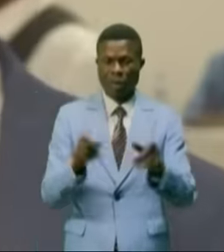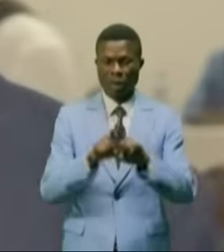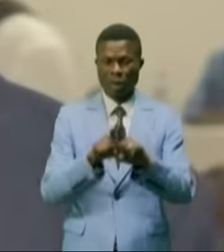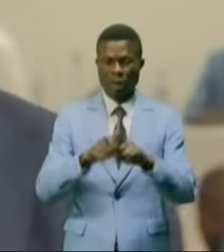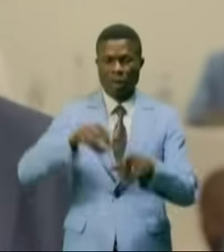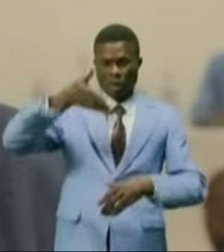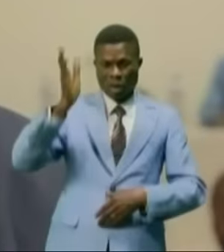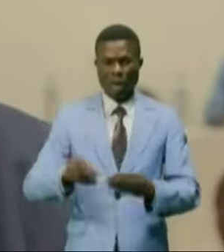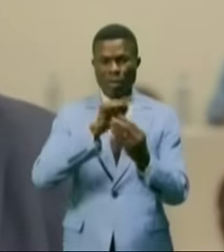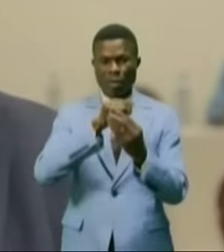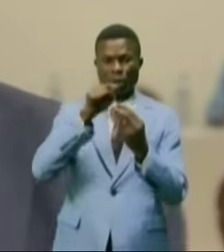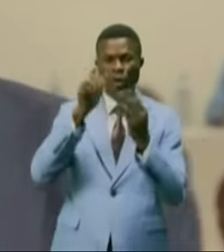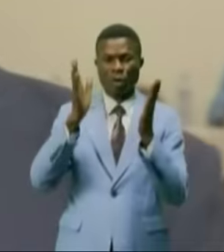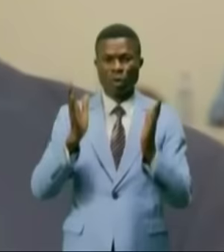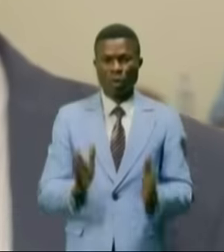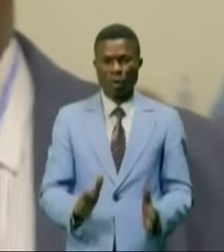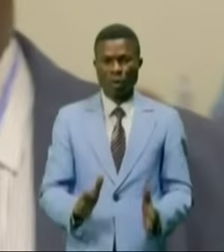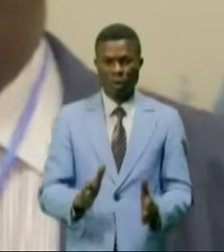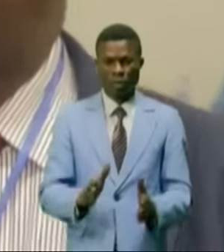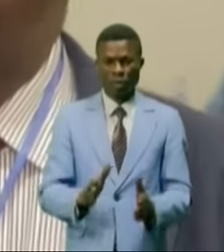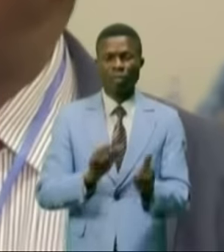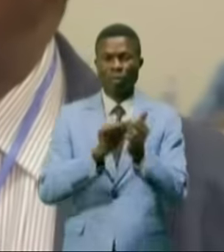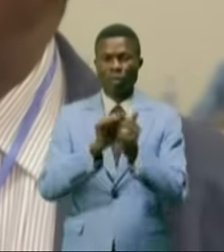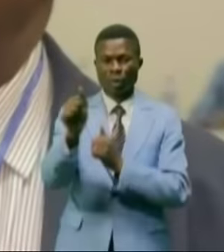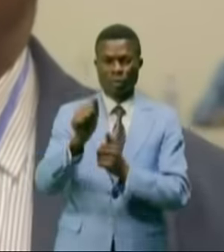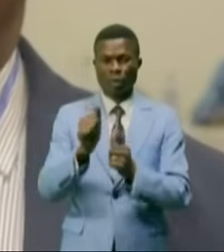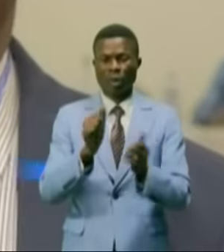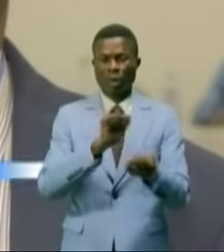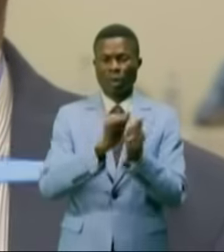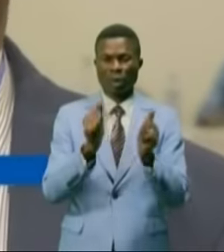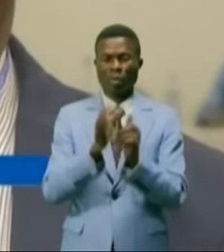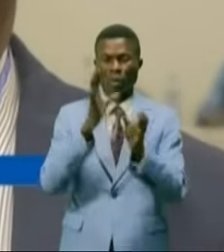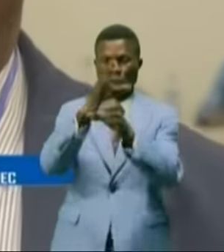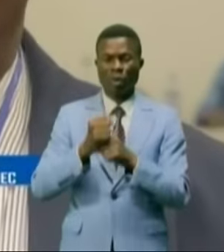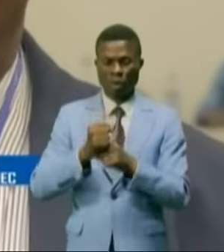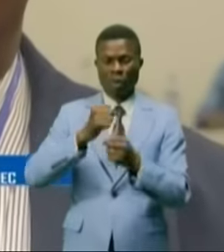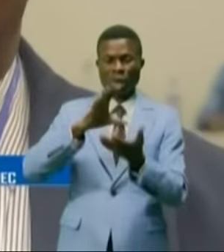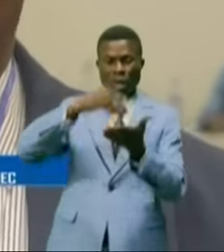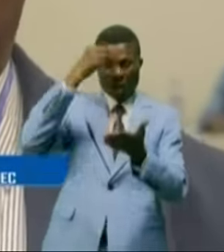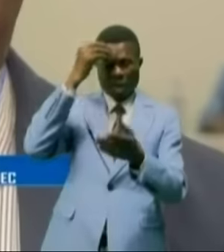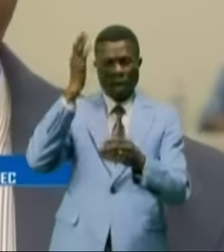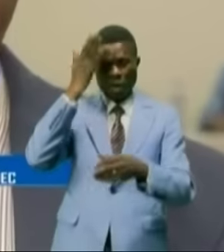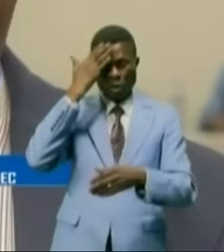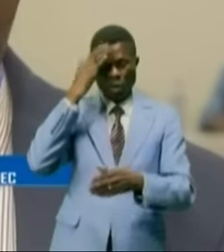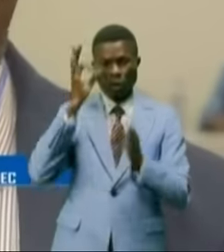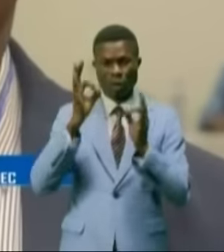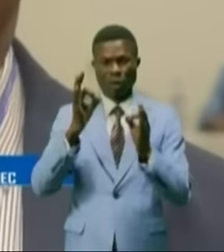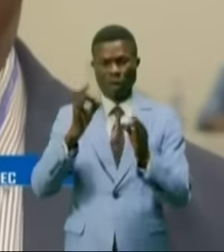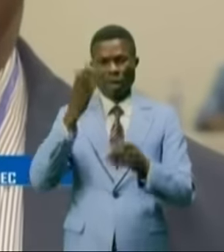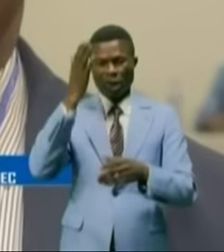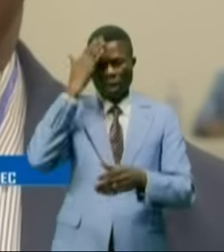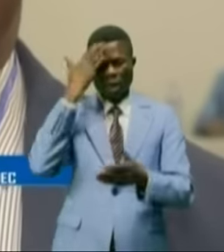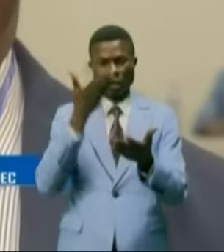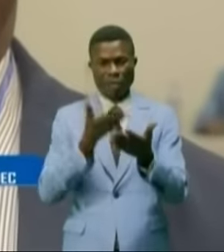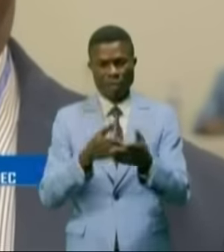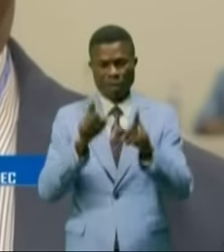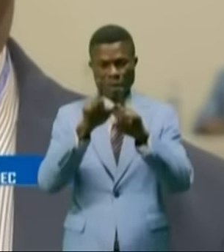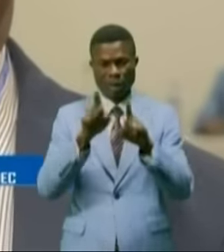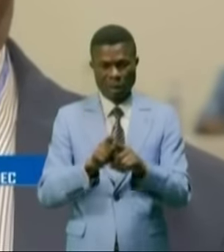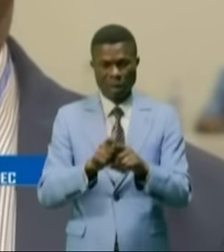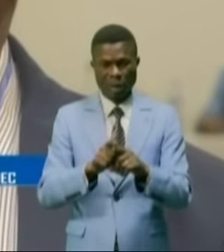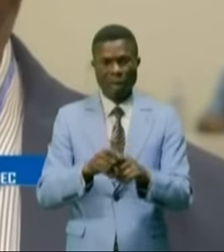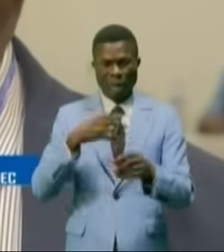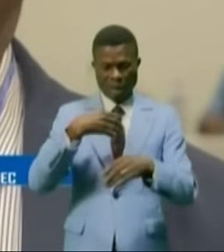qu'expert comptable, on passe par un processus d'acquisition des connaissances, d'un savoir, mais on doit